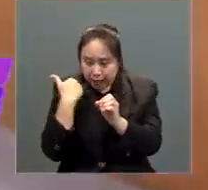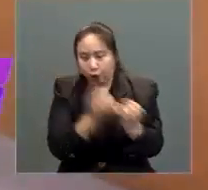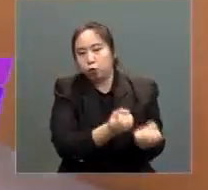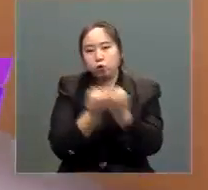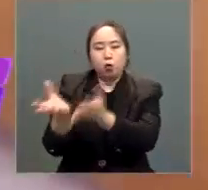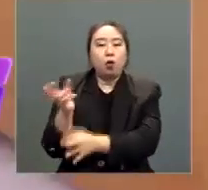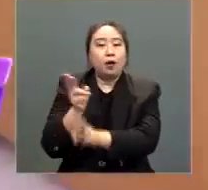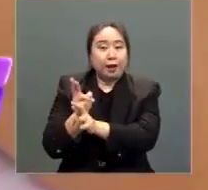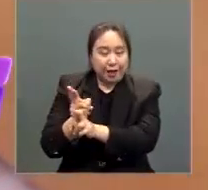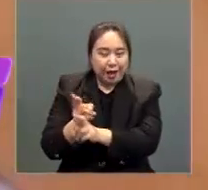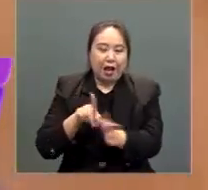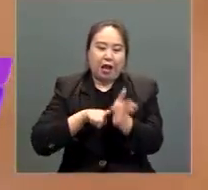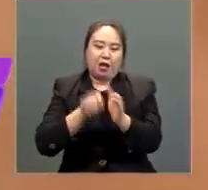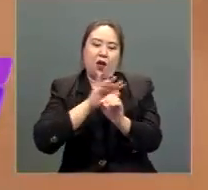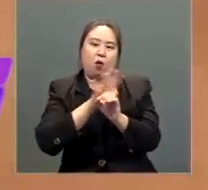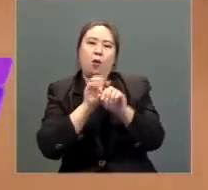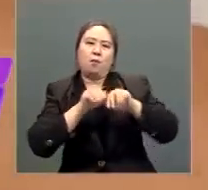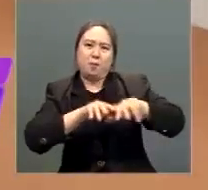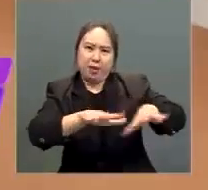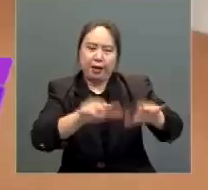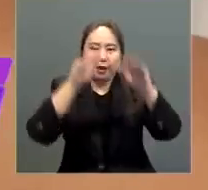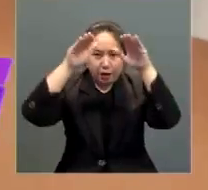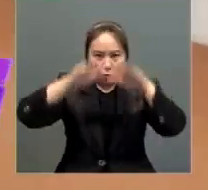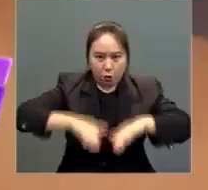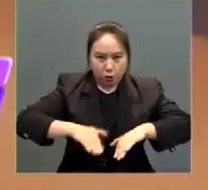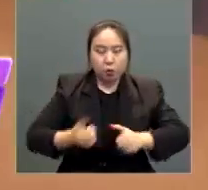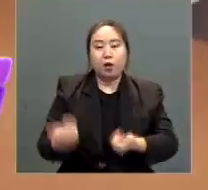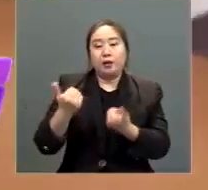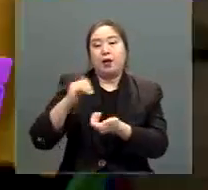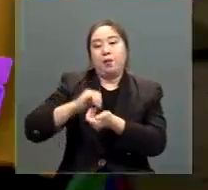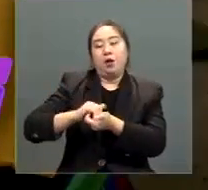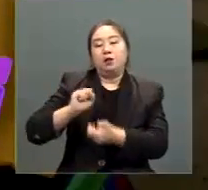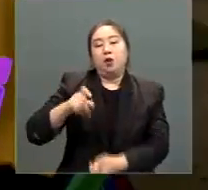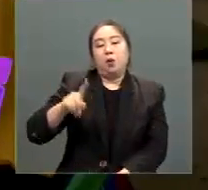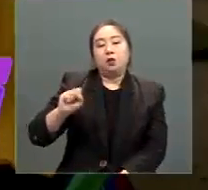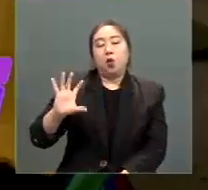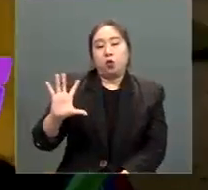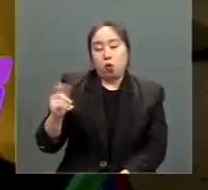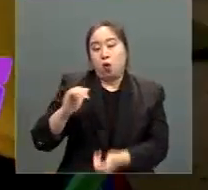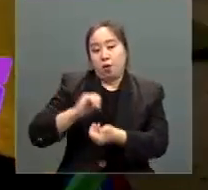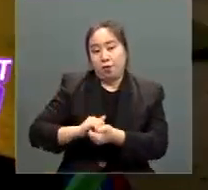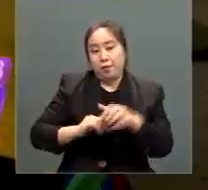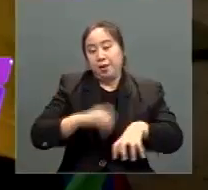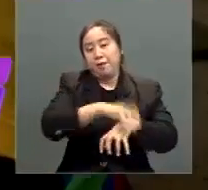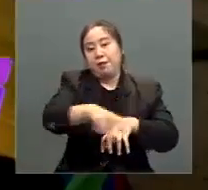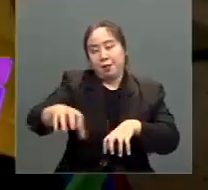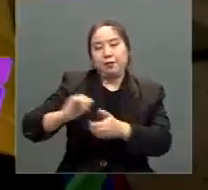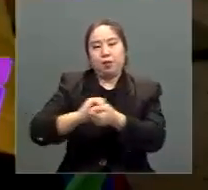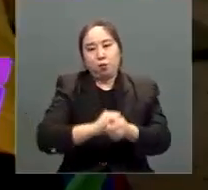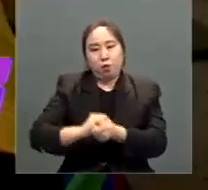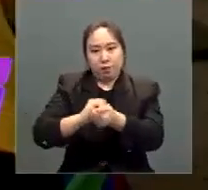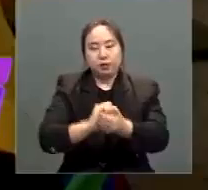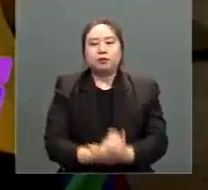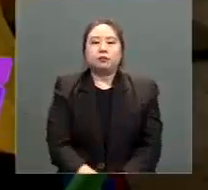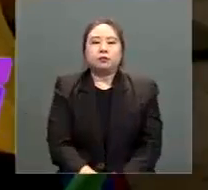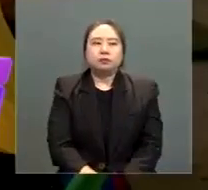าลดการแพร่ระบาดนะครับถือว่าเป็นความร่วมมือระหว่างสปสช.และภาคีเครือข่ายของโรงพยาบาลนะครับเหตุ